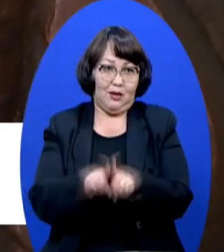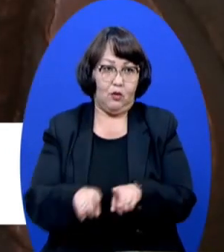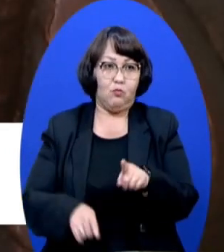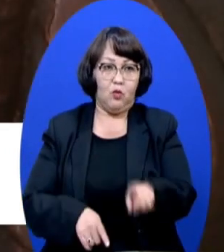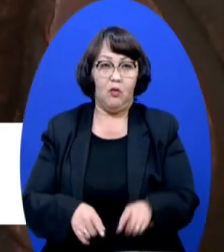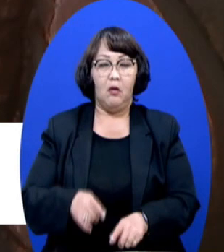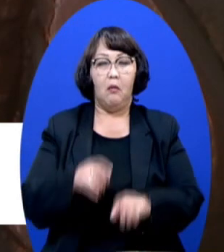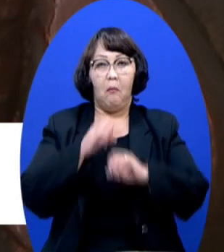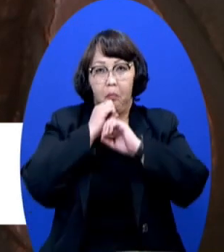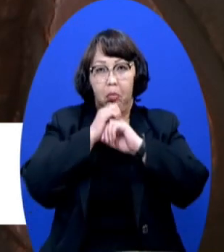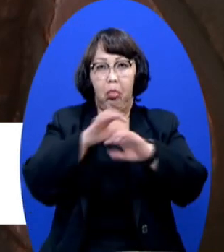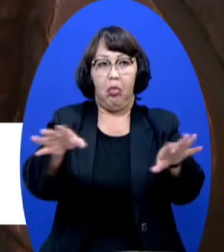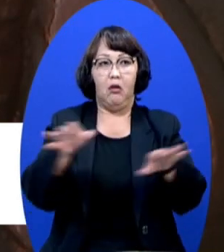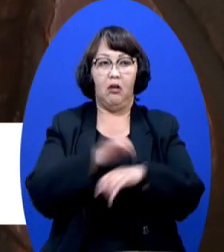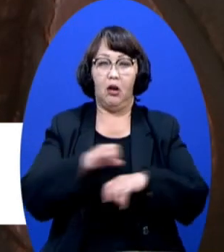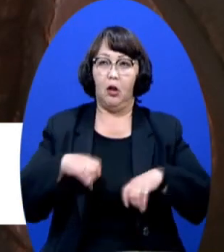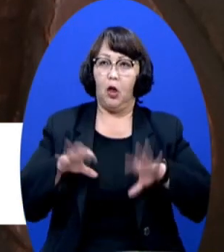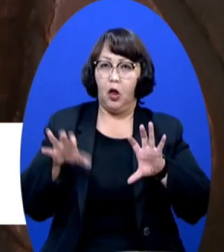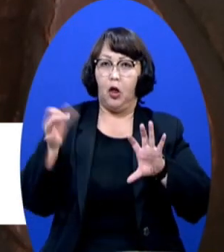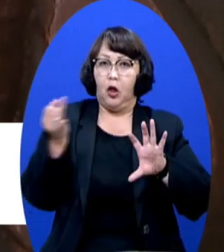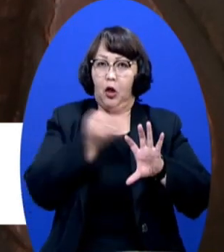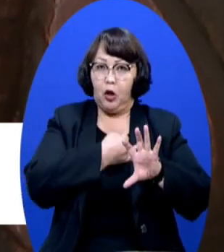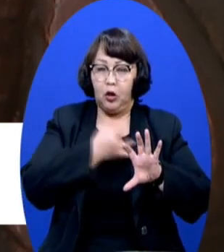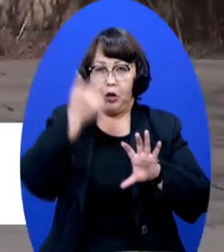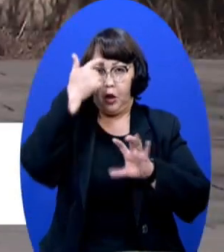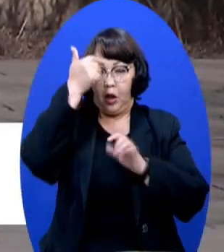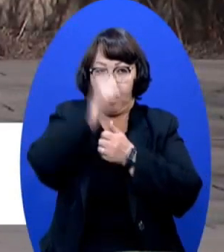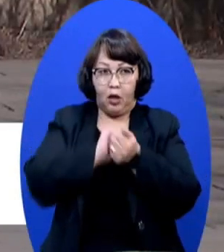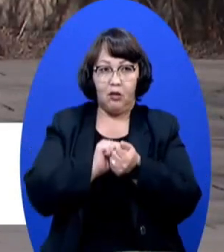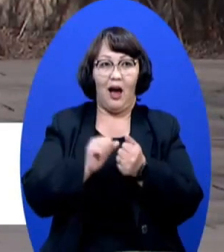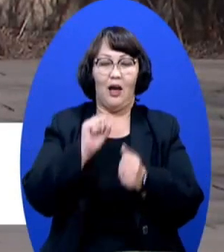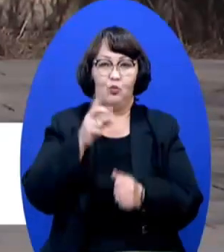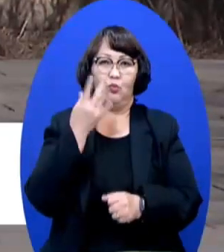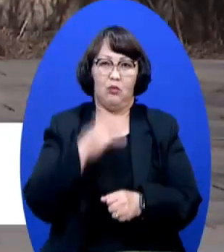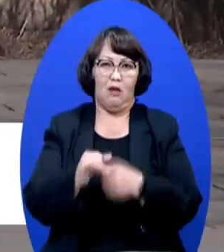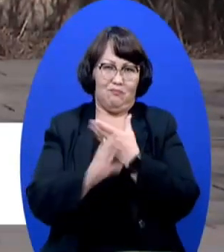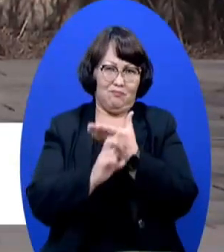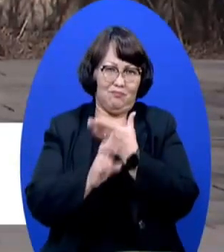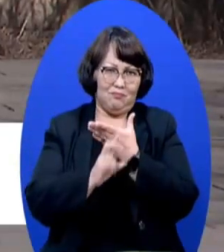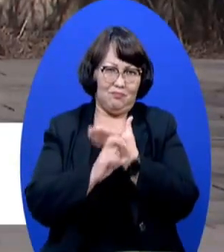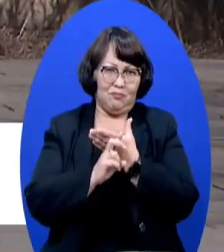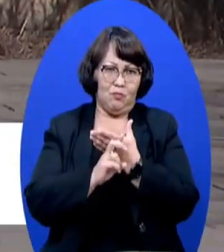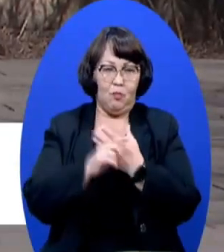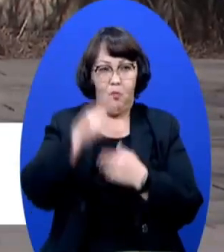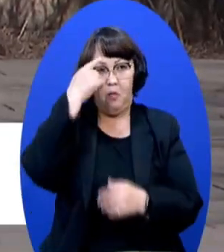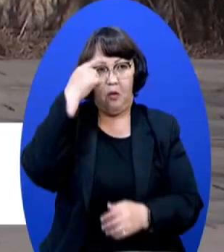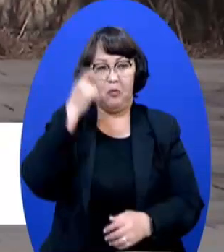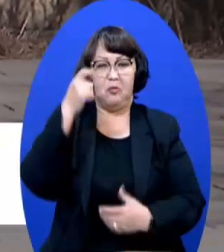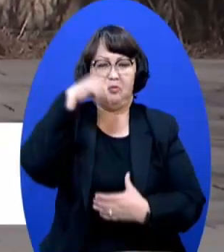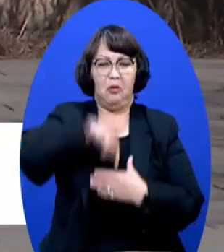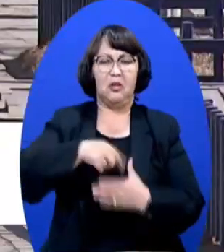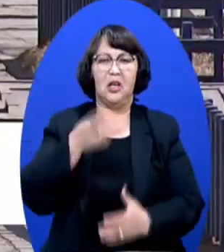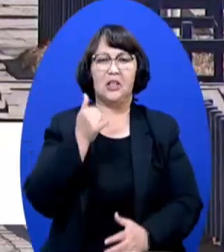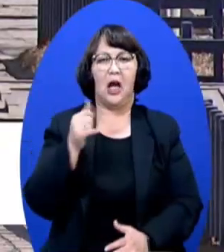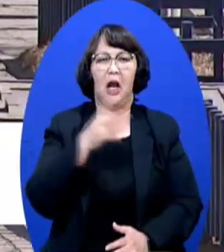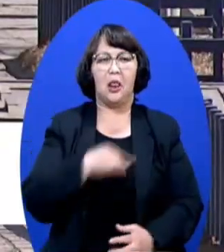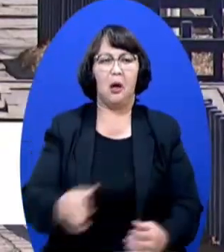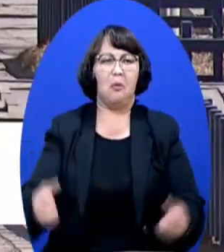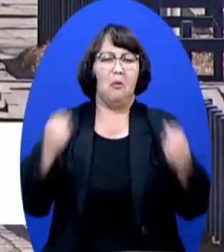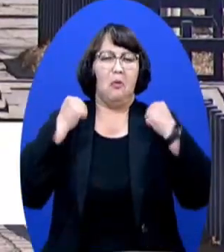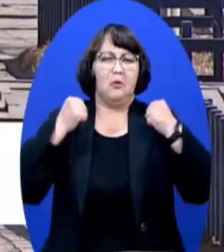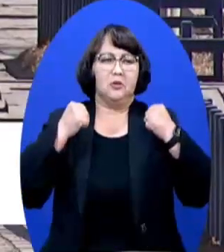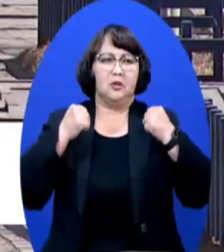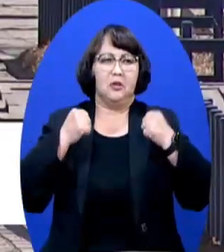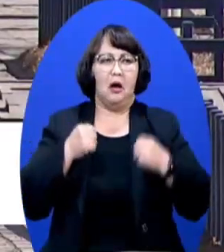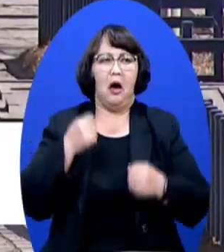Цуурхал ташаа мэдээлэл нь хүн амын эрүүл мэнд сайн сайхан байдлыг эрсдэлд оруулах аюултай гэж тэрээр хэлж байна. Зарим хүн өөрийгөө дархлаатай гэж бодож ойр дотны